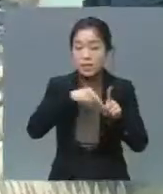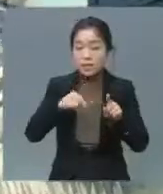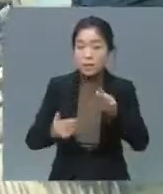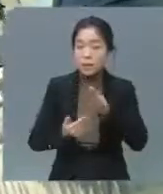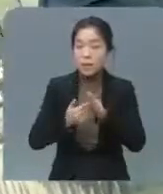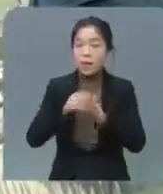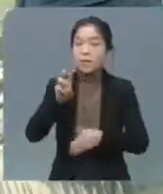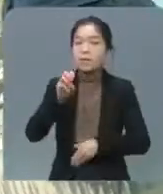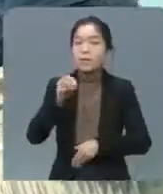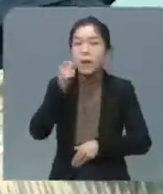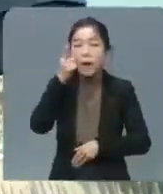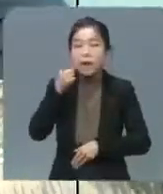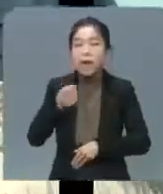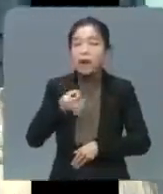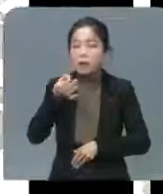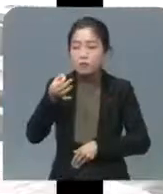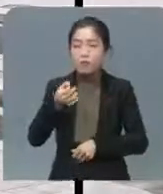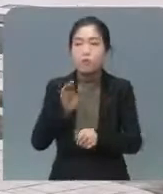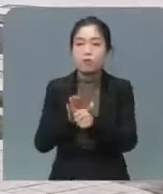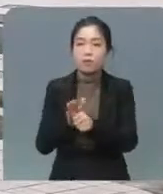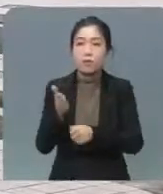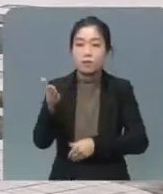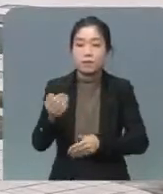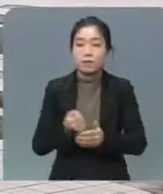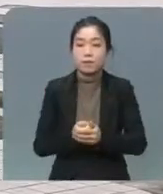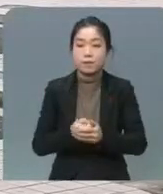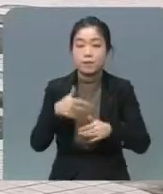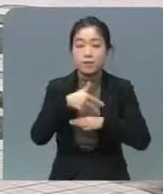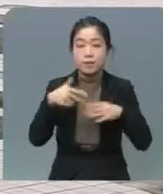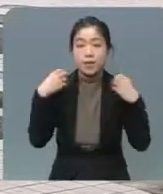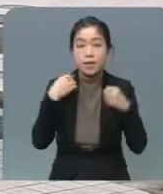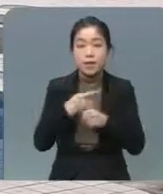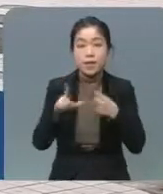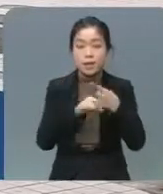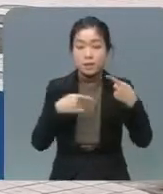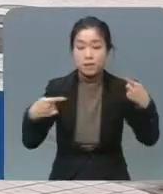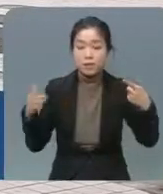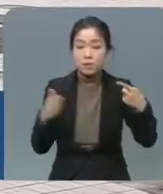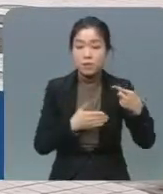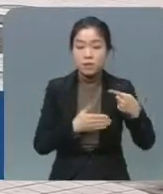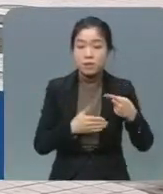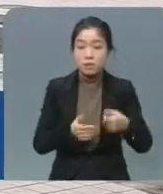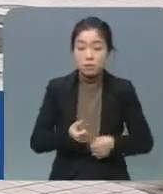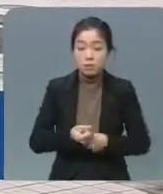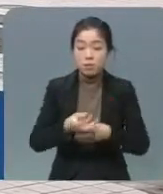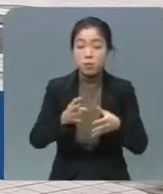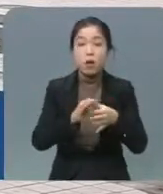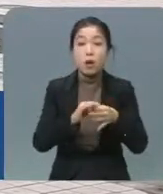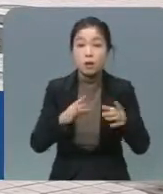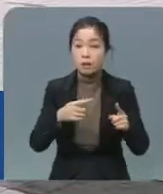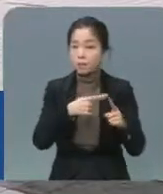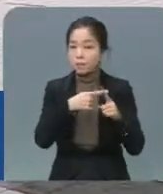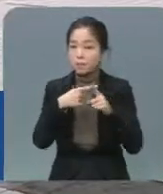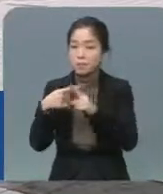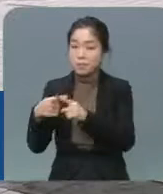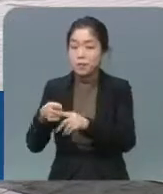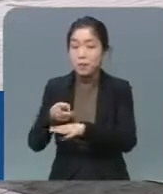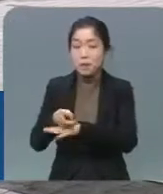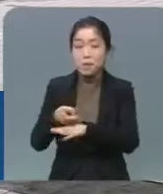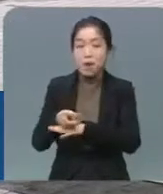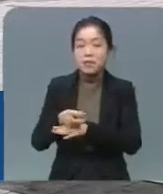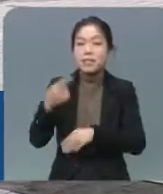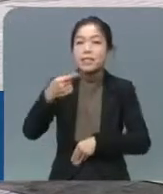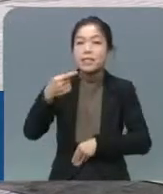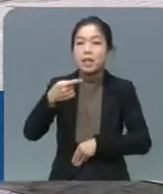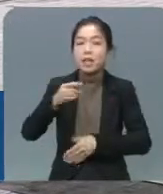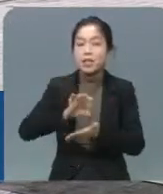원을 지원하는 사업입니다. 진도군이 내년 1월 1일부터 거리에 관계없이 농어촌 버스를 1,000원에